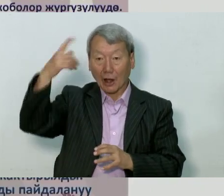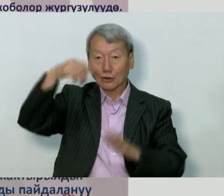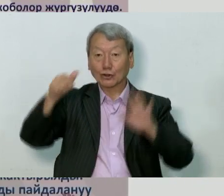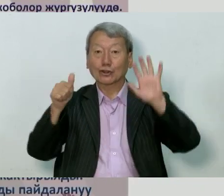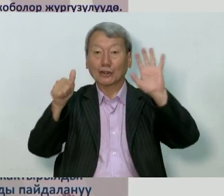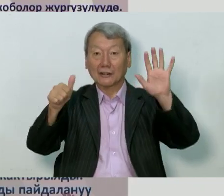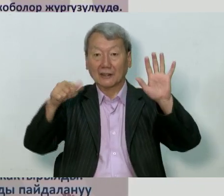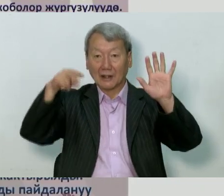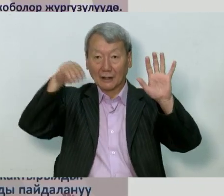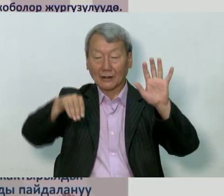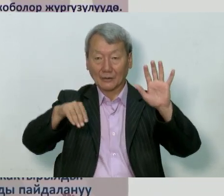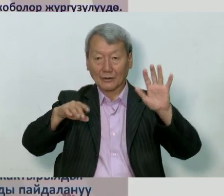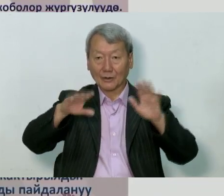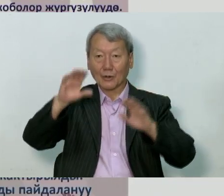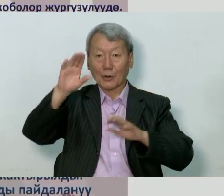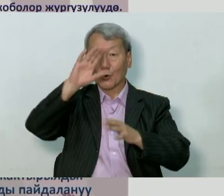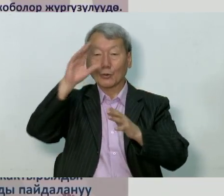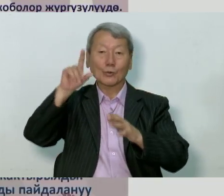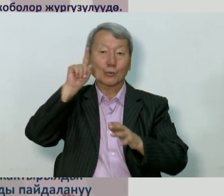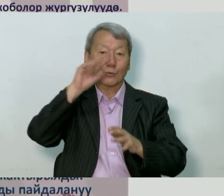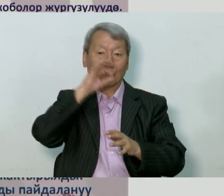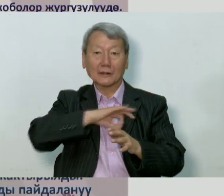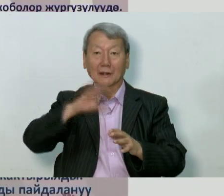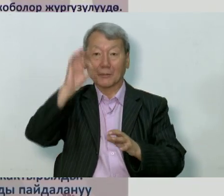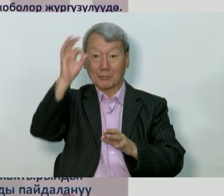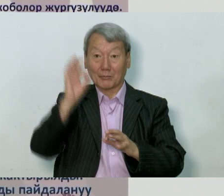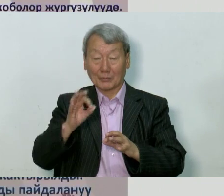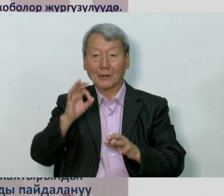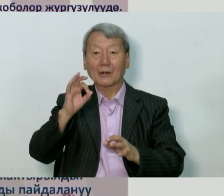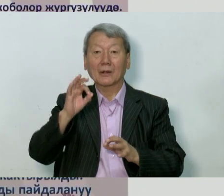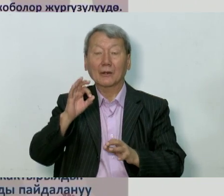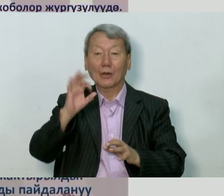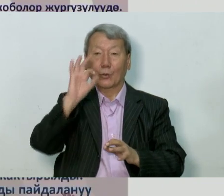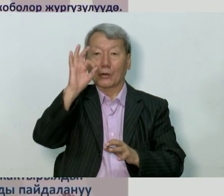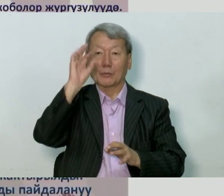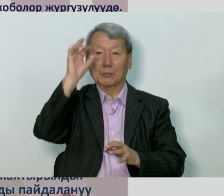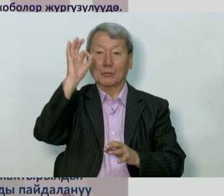жылдык жеңилдетилген мөөнөт каралган, эми пайыздык чени болсо